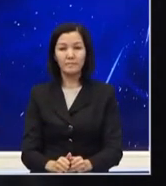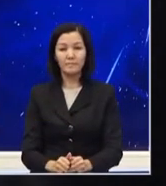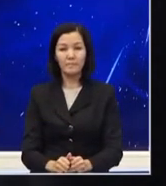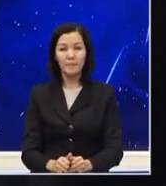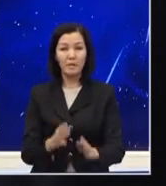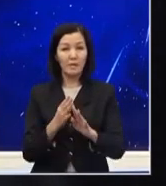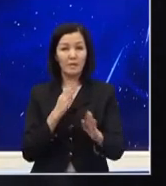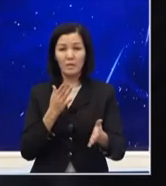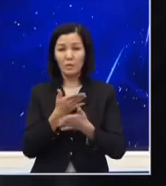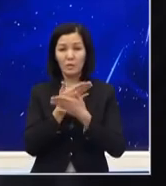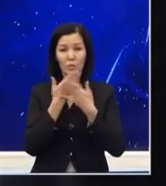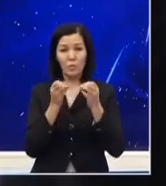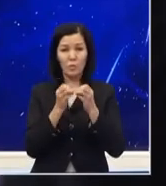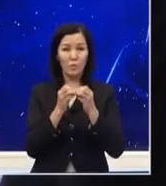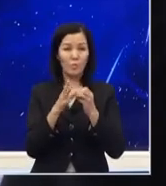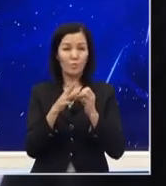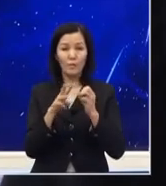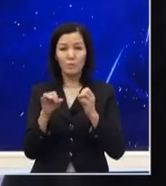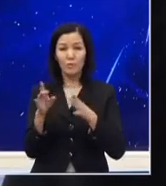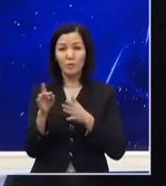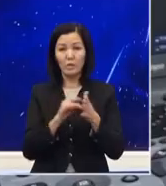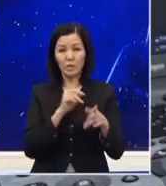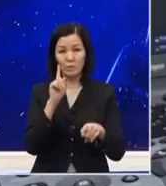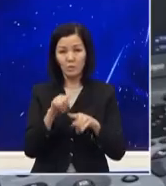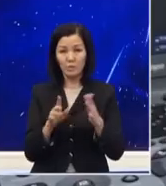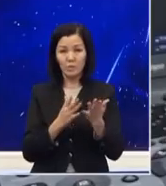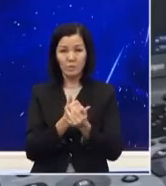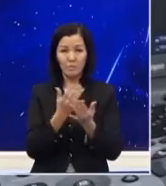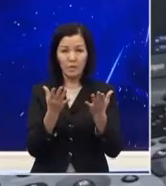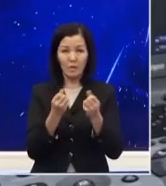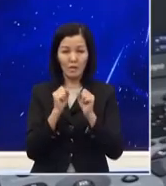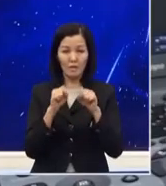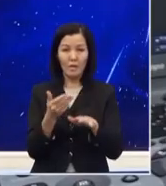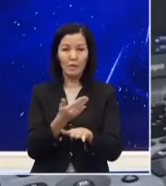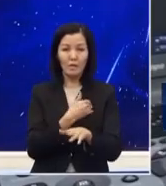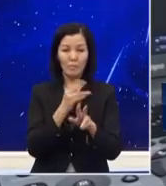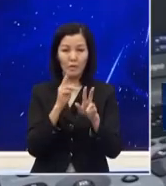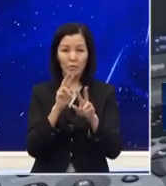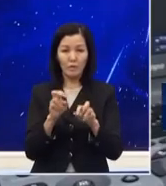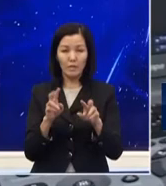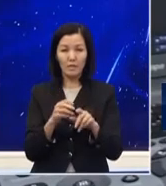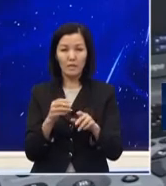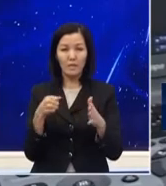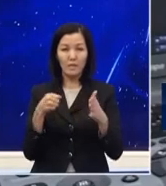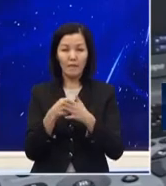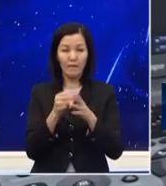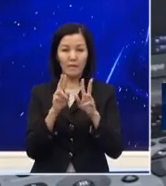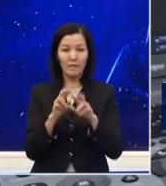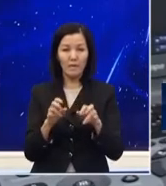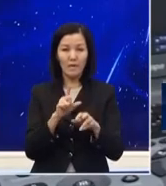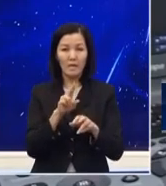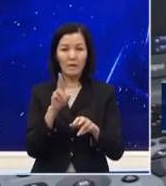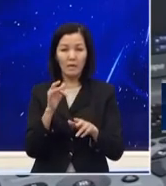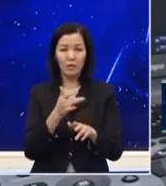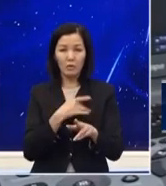Кезек жоқ, 10-15 минутта тез көрсетіп берді. Температурамды өлшеді, давлениемді өлшеді. ЭКГ